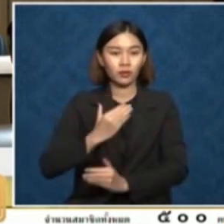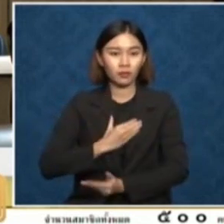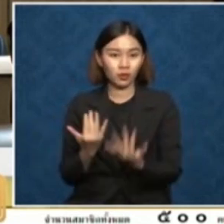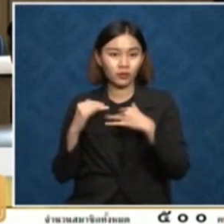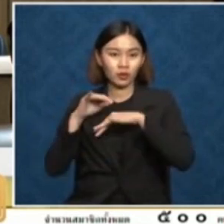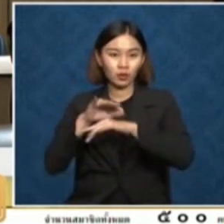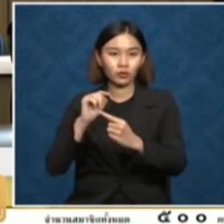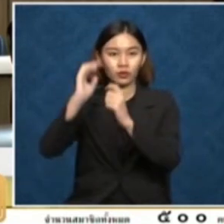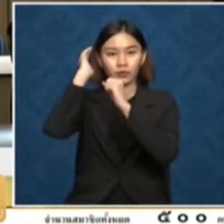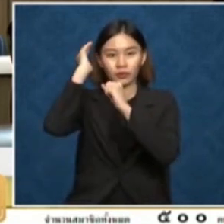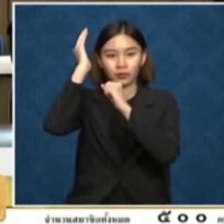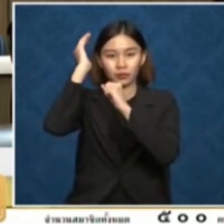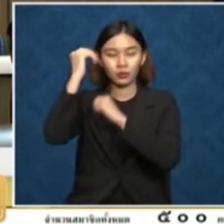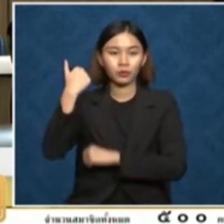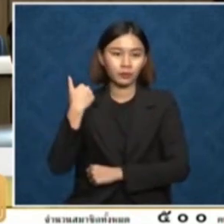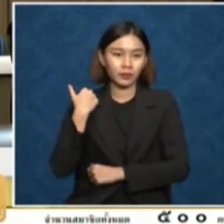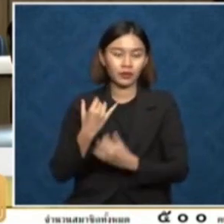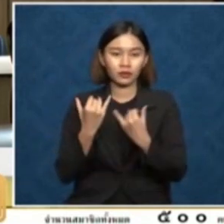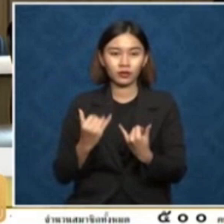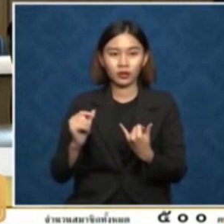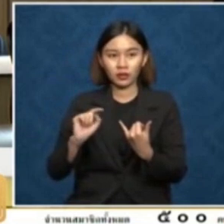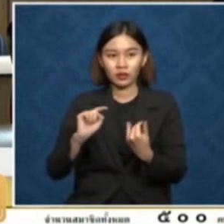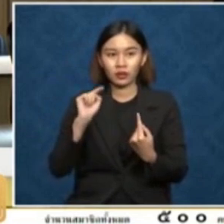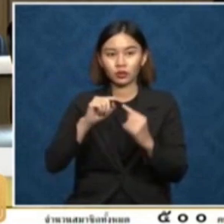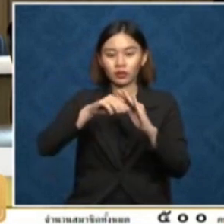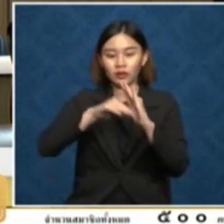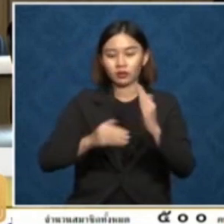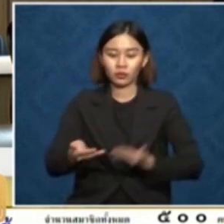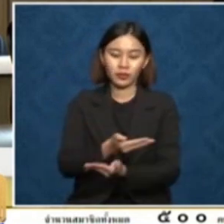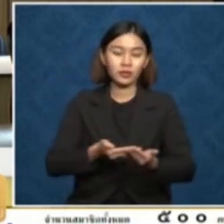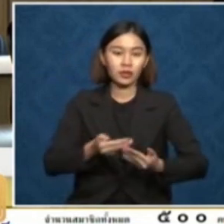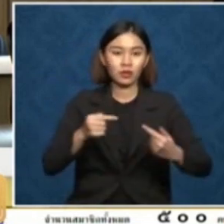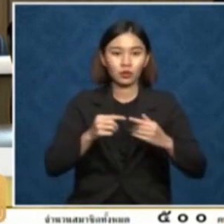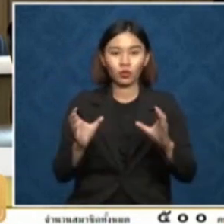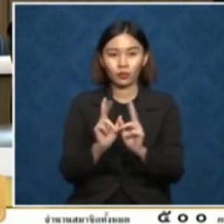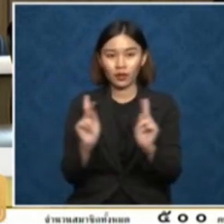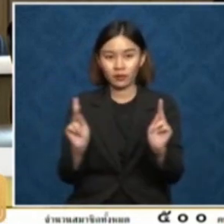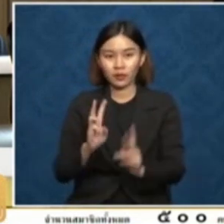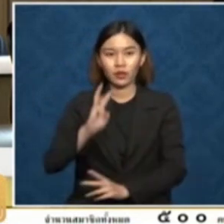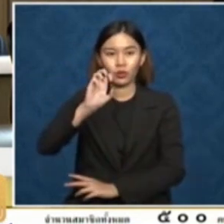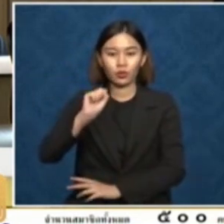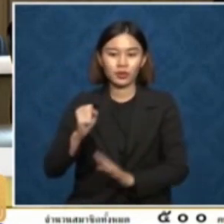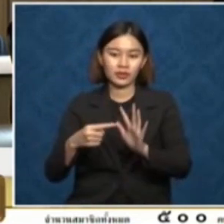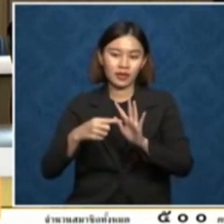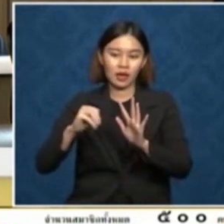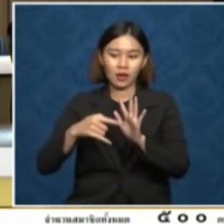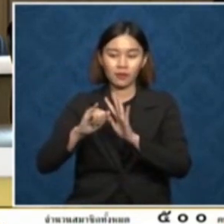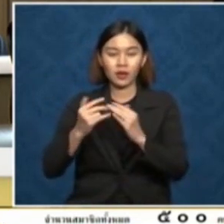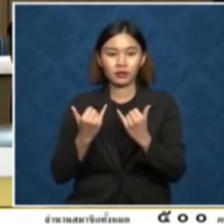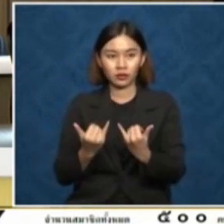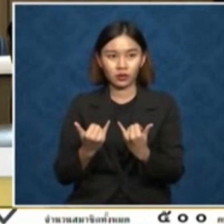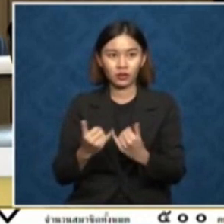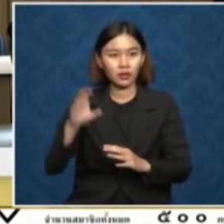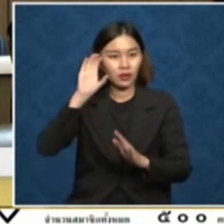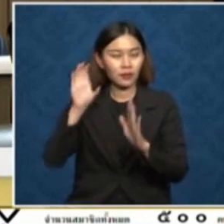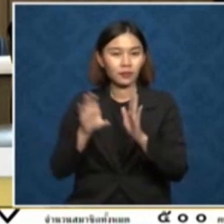ก็ได้มีการเดินหน้าเพื่อขับเคลื่อนในประเด็นเรื่องนี้ด้วยแล้วเช่นเดียวกันนั่นก็คือร่างของพรบสมรสเท่าเทียมซึ่งผม